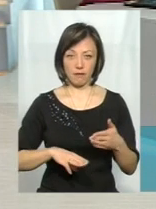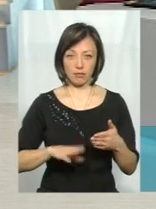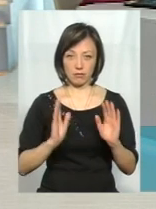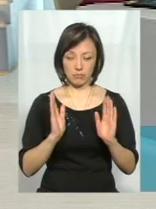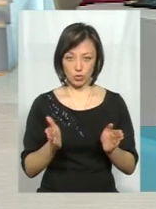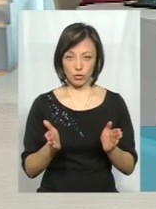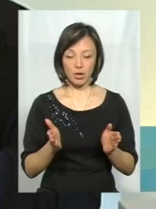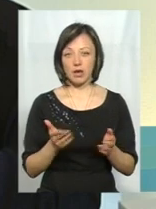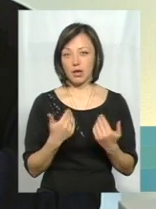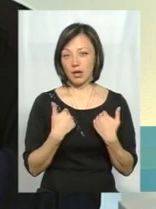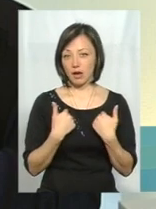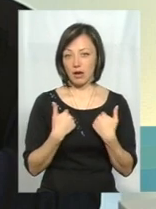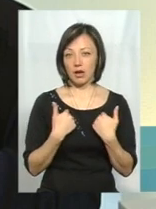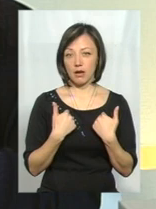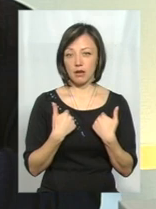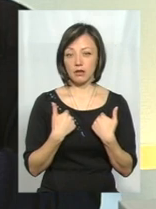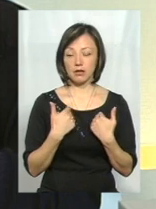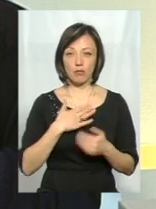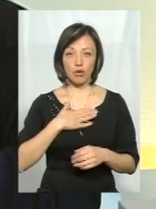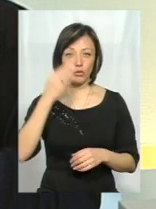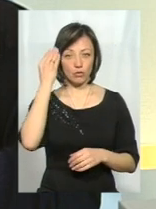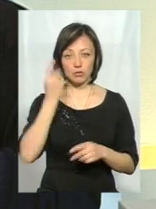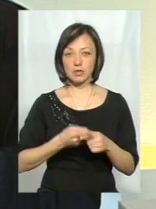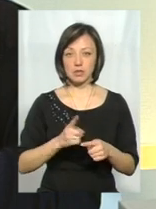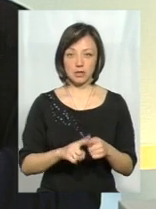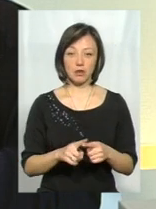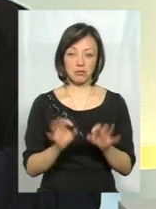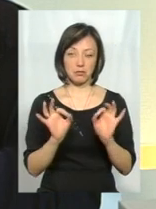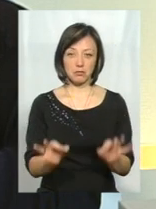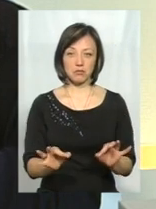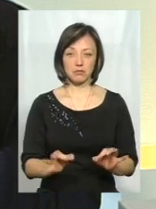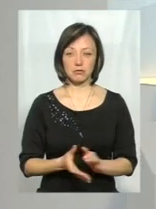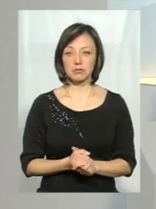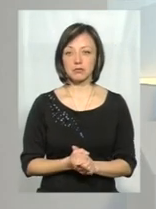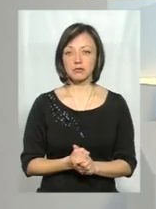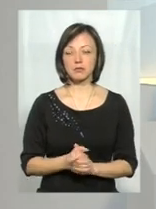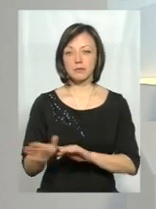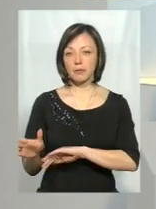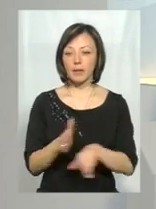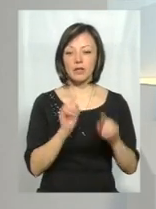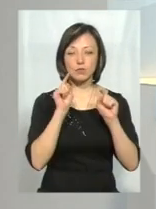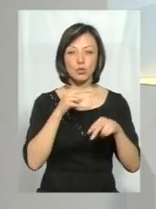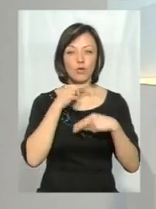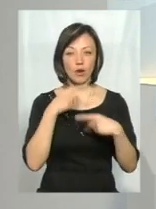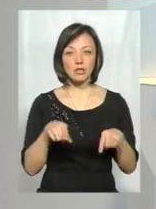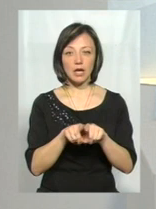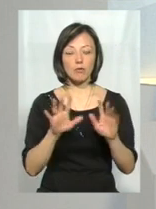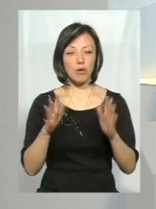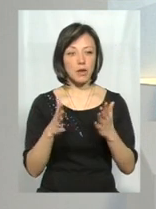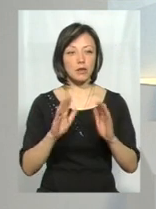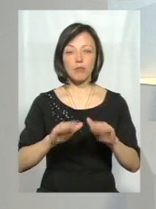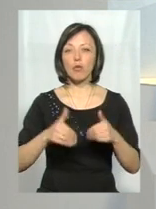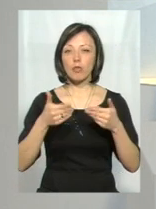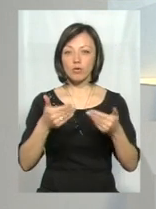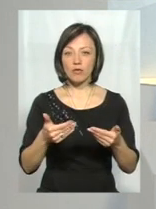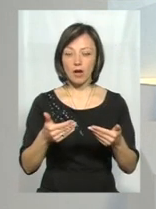санкції. Угу. Ну, як на мене, це досить доречно. А от звернула увагу на такий момент. Пропонування